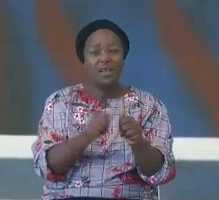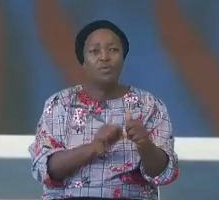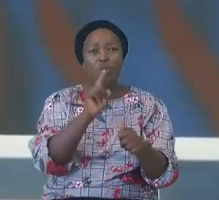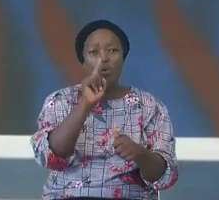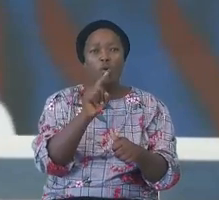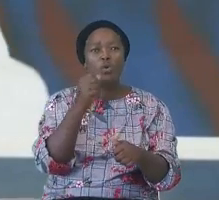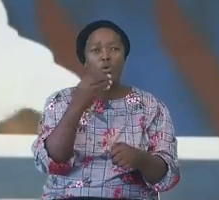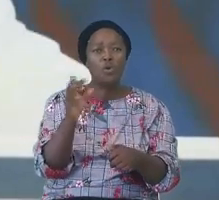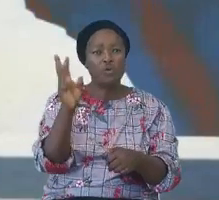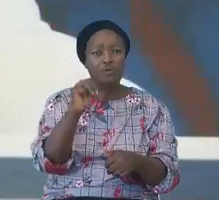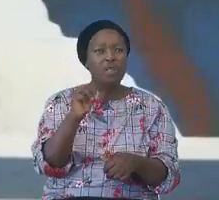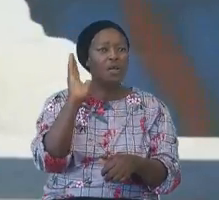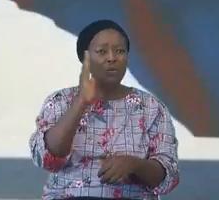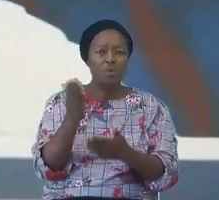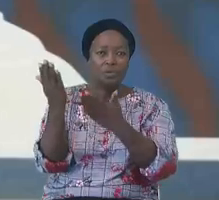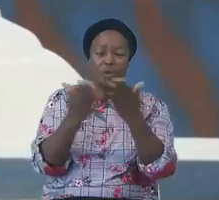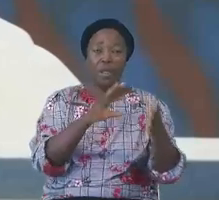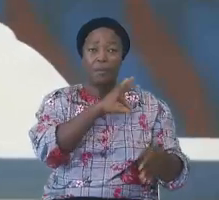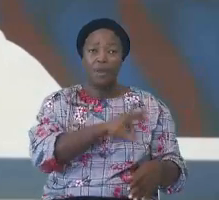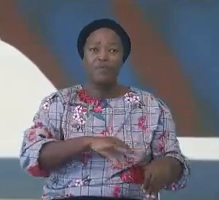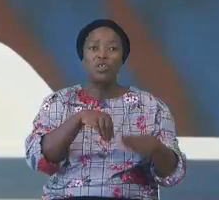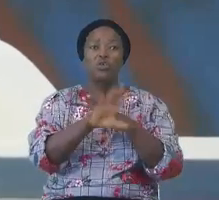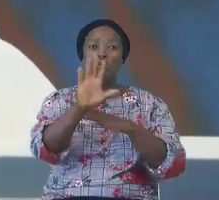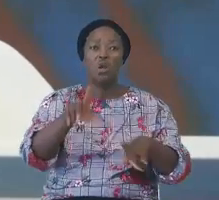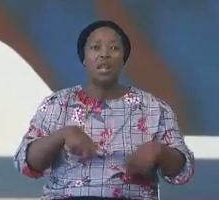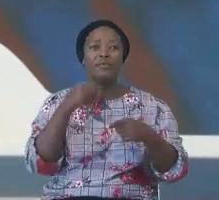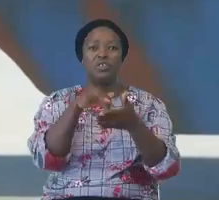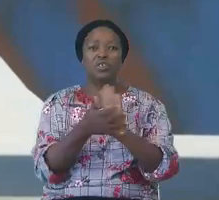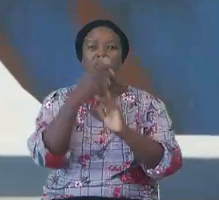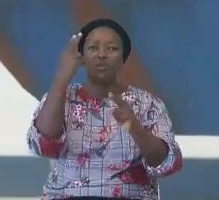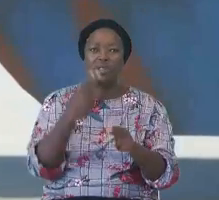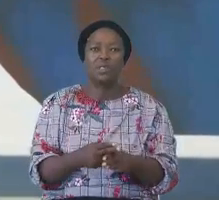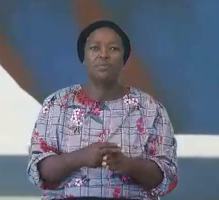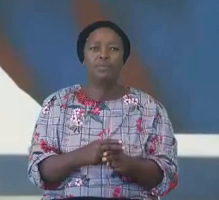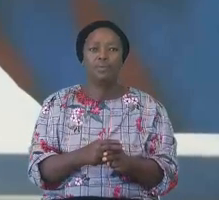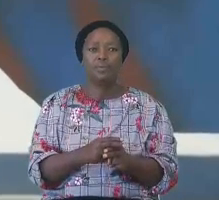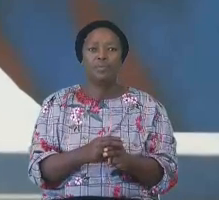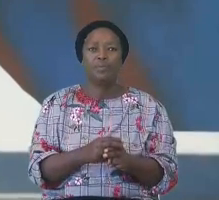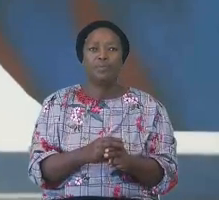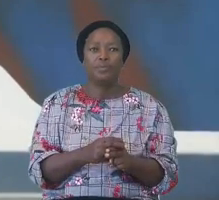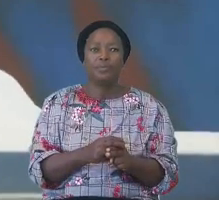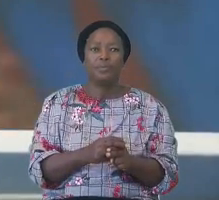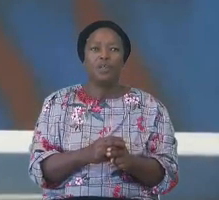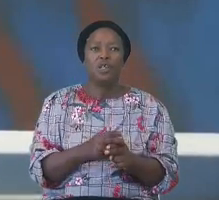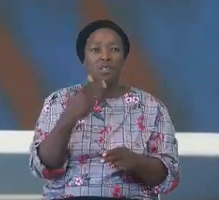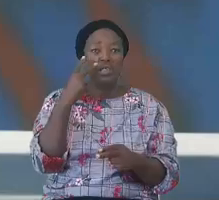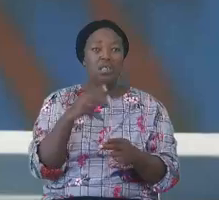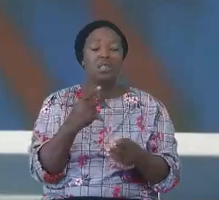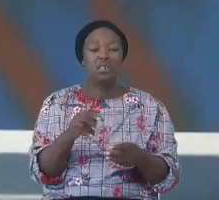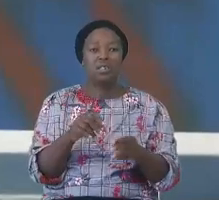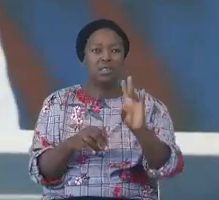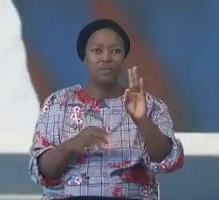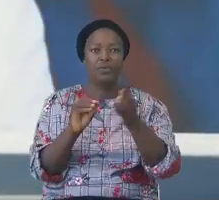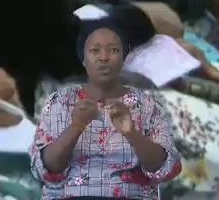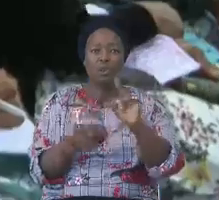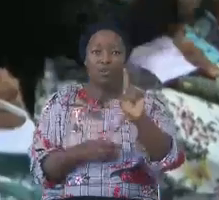la croix que nous considérons aujourd'hui. Et je prie que chacune de ces déclarations apporte des profits